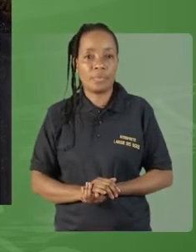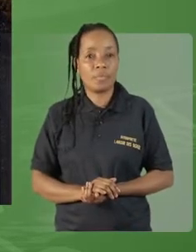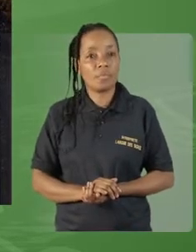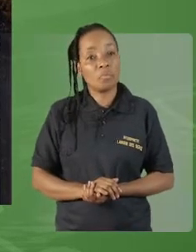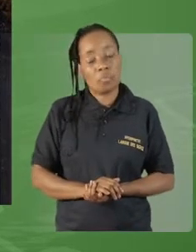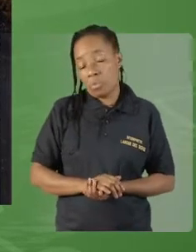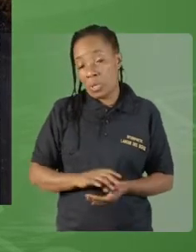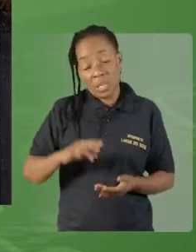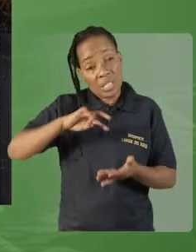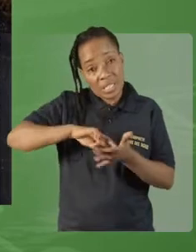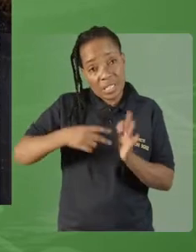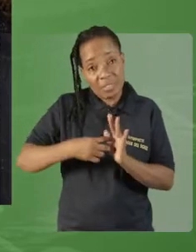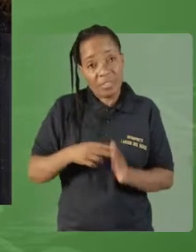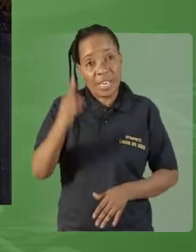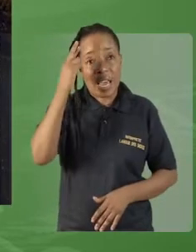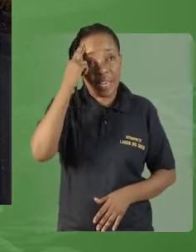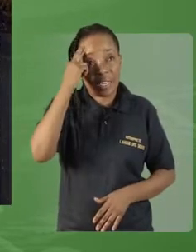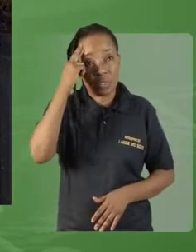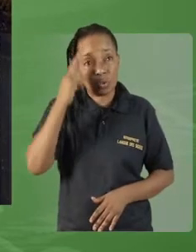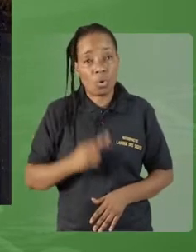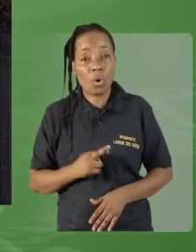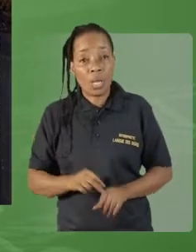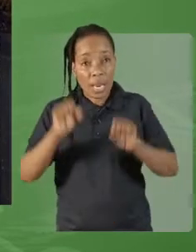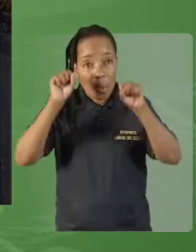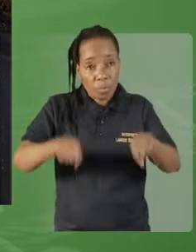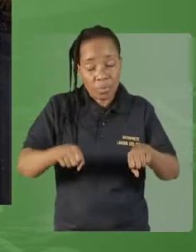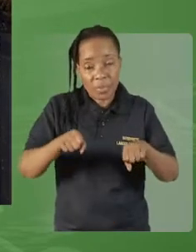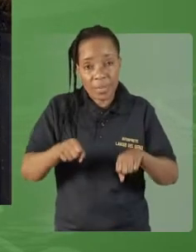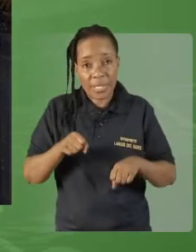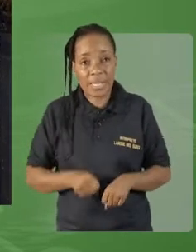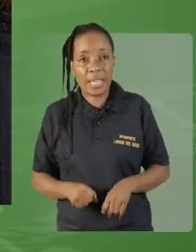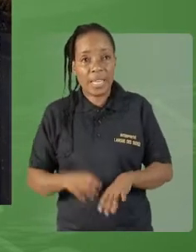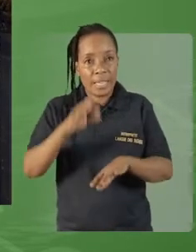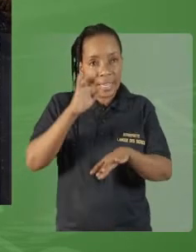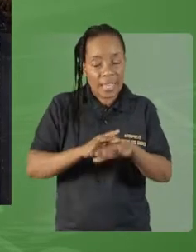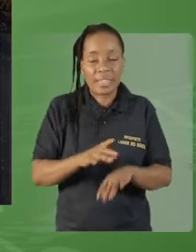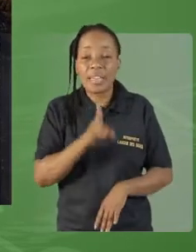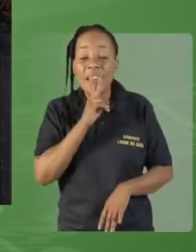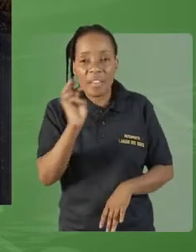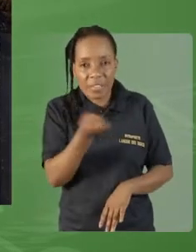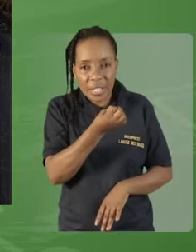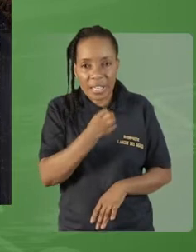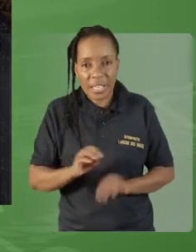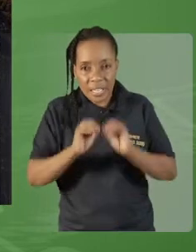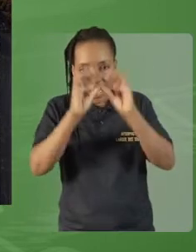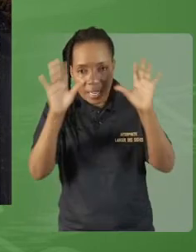dit, la raison est la faculté qui nous permet d'atteindre la vérité avec